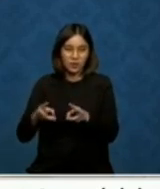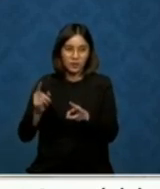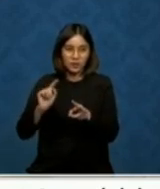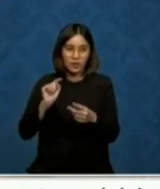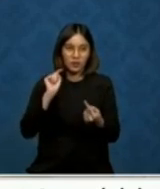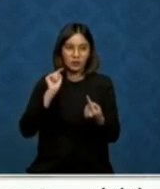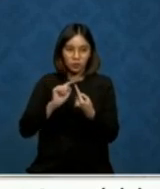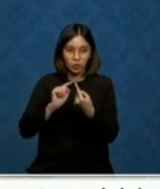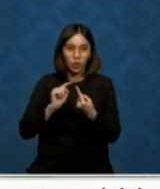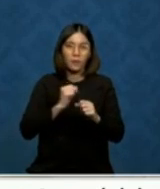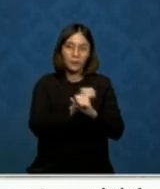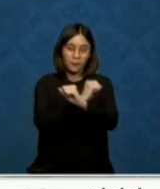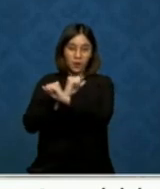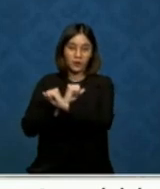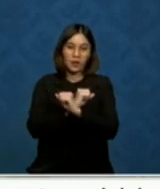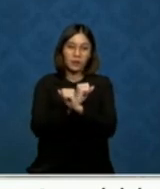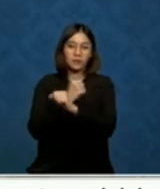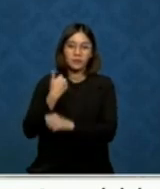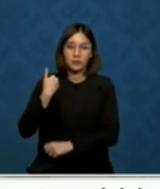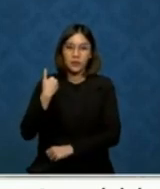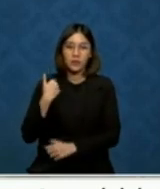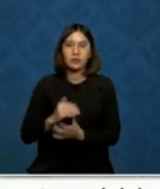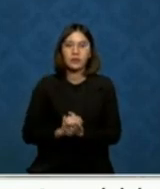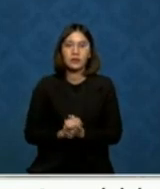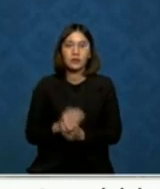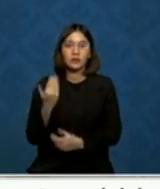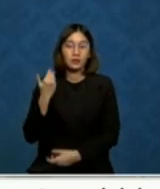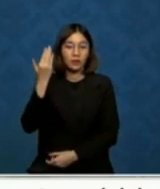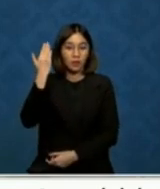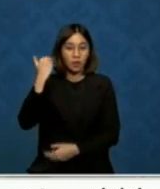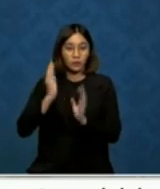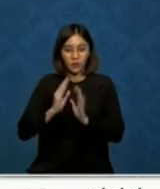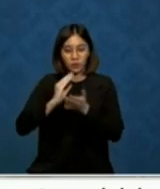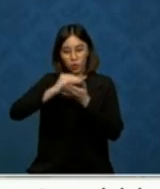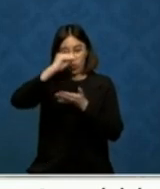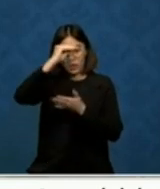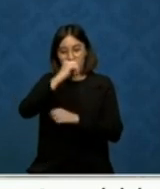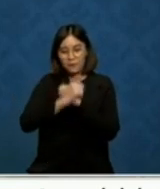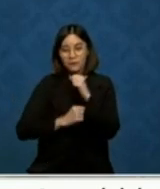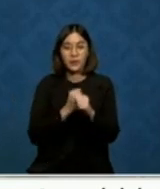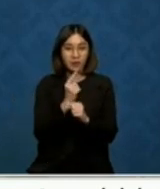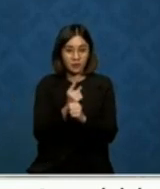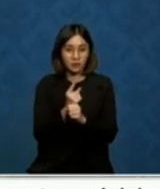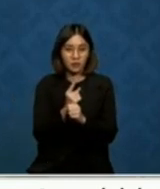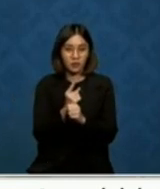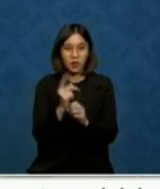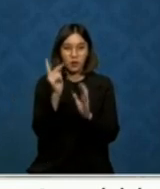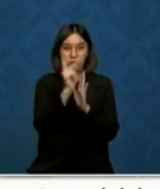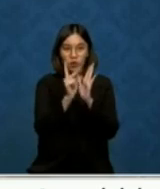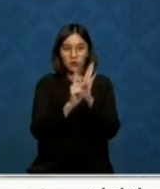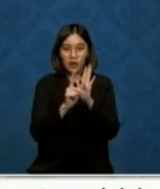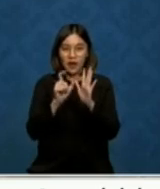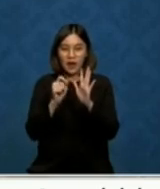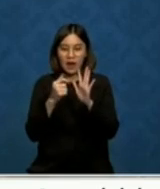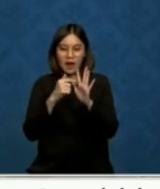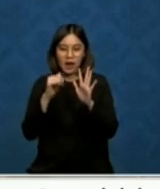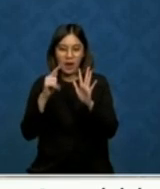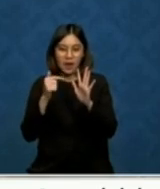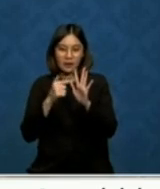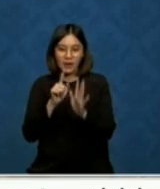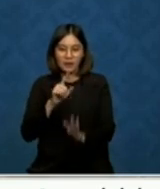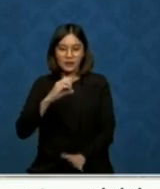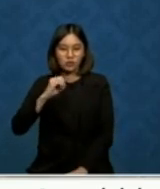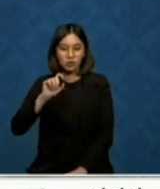เพื่อความปลอดภัยตอนเราเป็นนิสิตนักศึกษาชั้นปี1ครับกฎหมายอาญา101เ